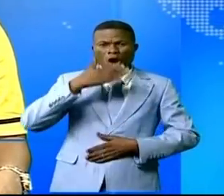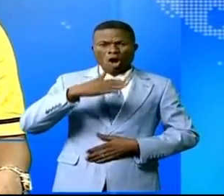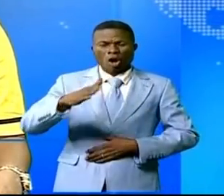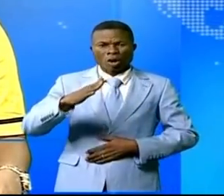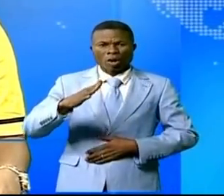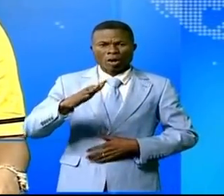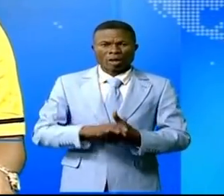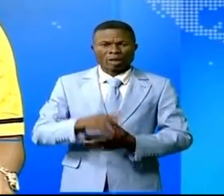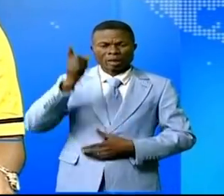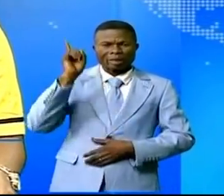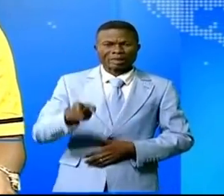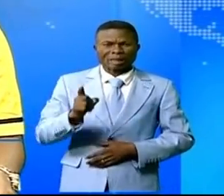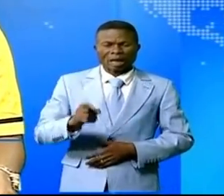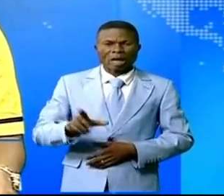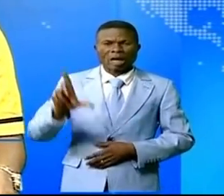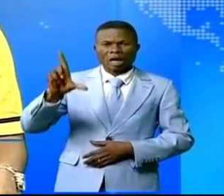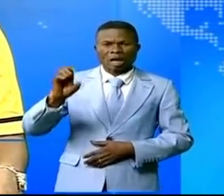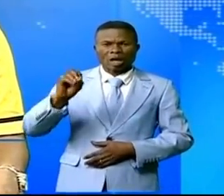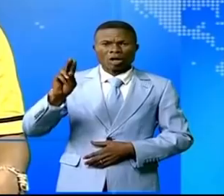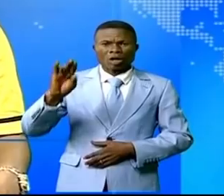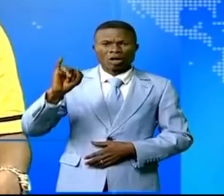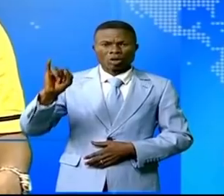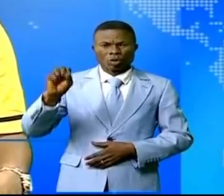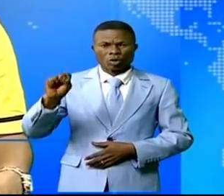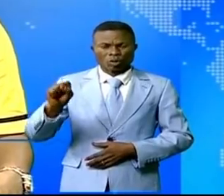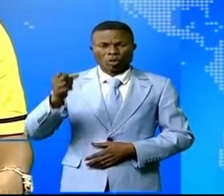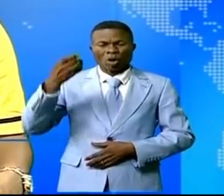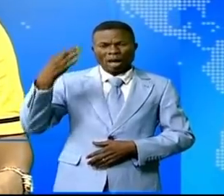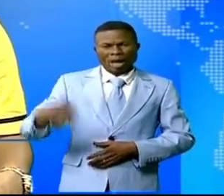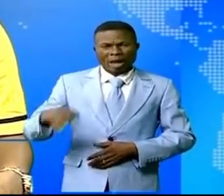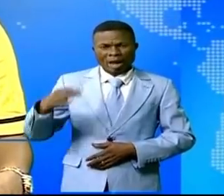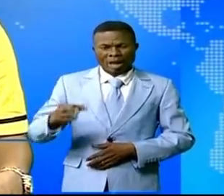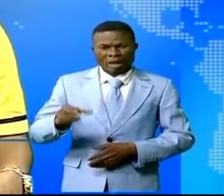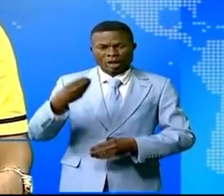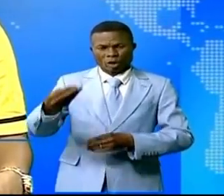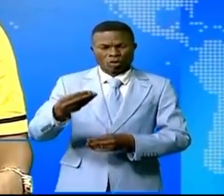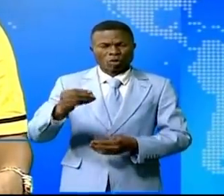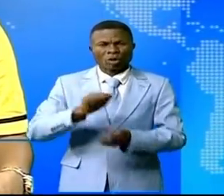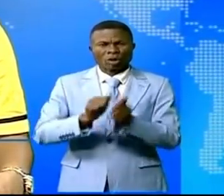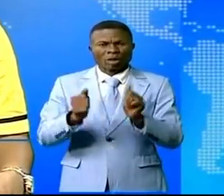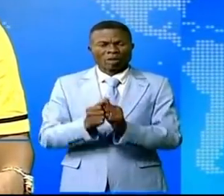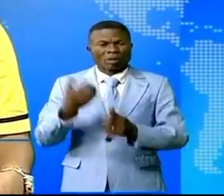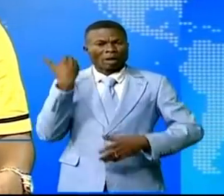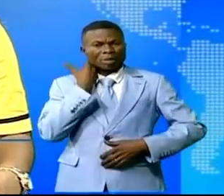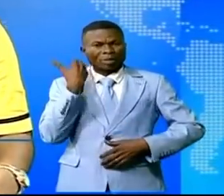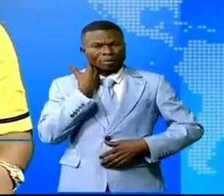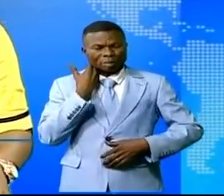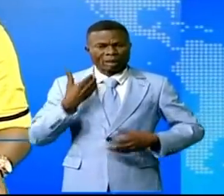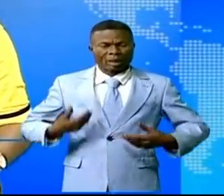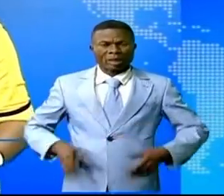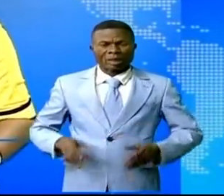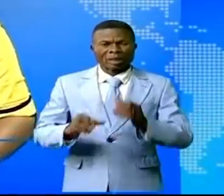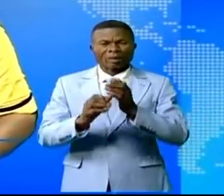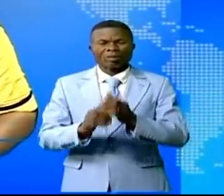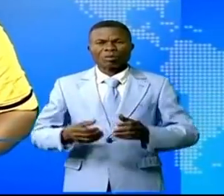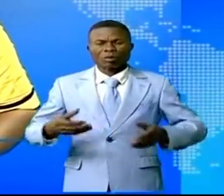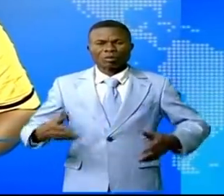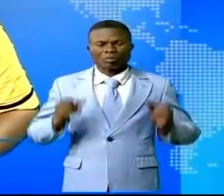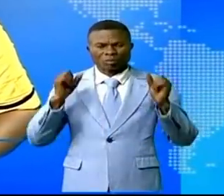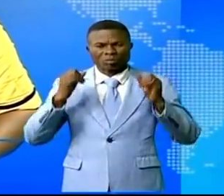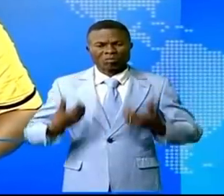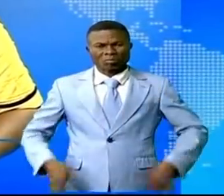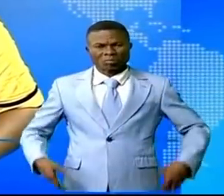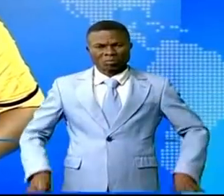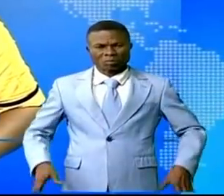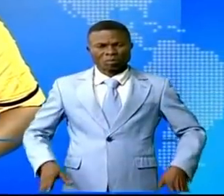Saint-Louis de Paris en France, vient de lancer les opérations de maladies du tube digestif et de la thyroïde. Ces